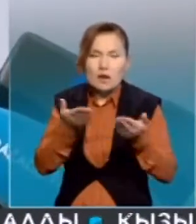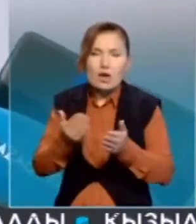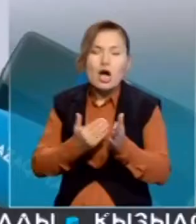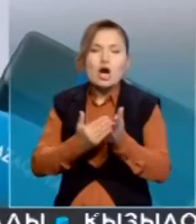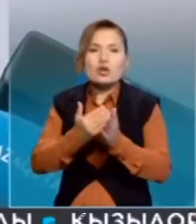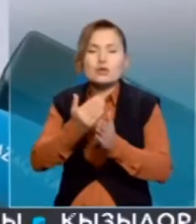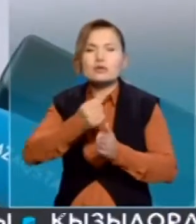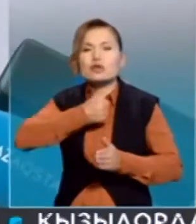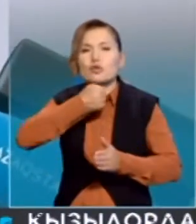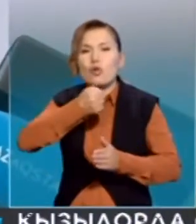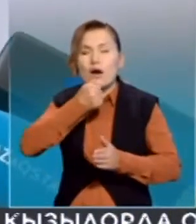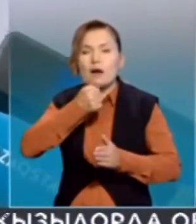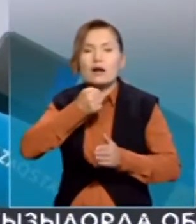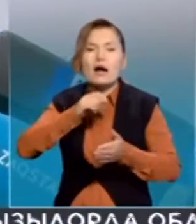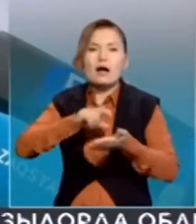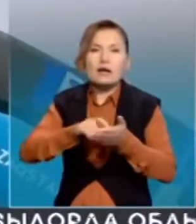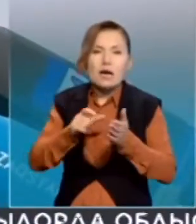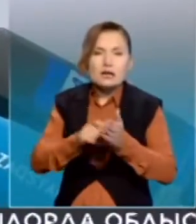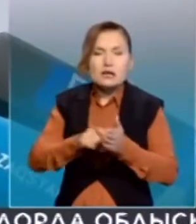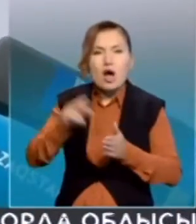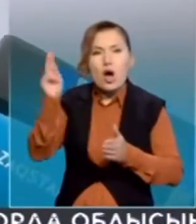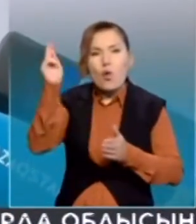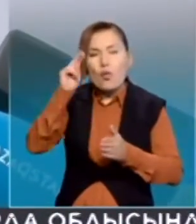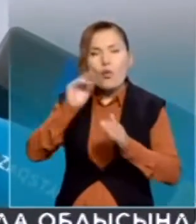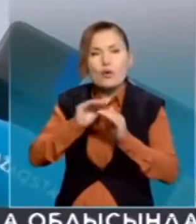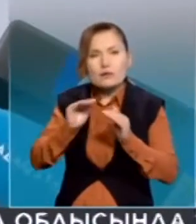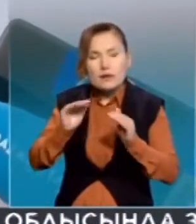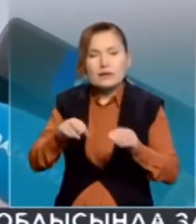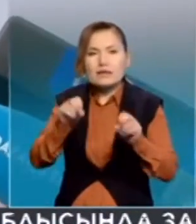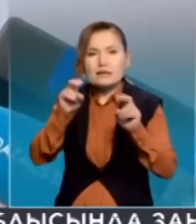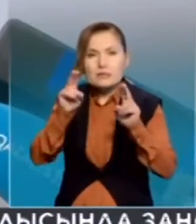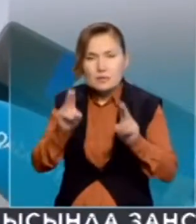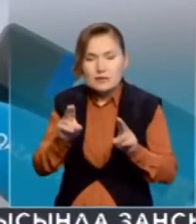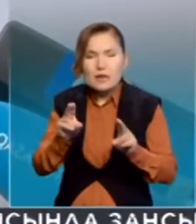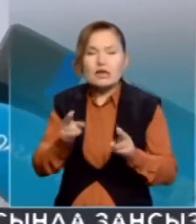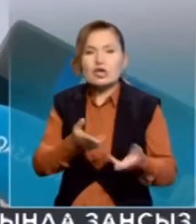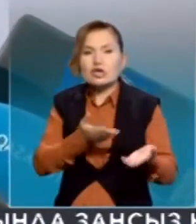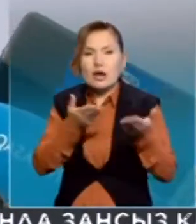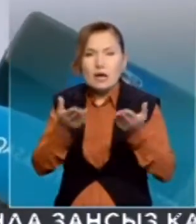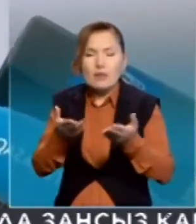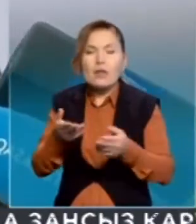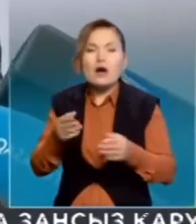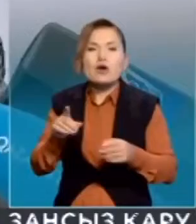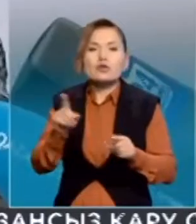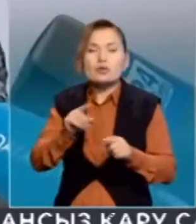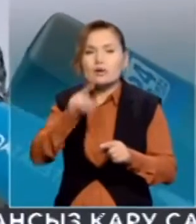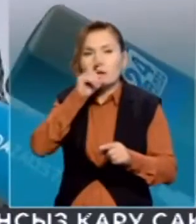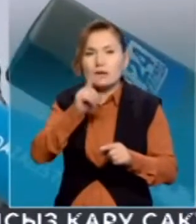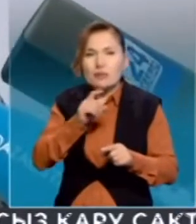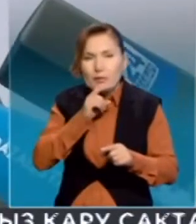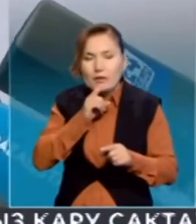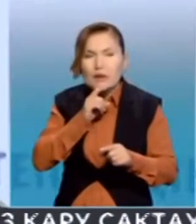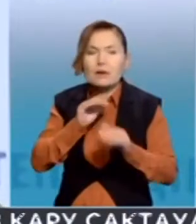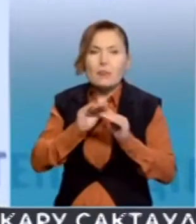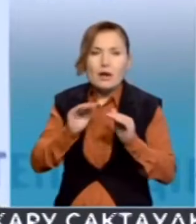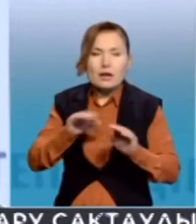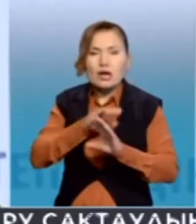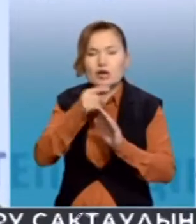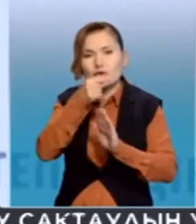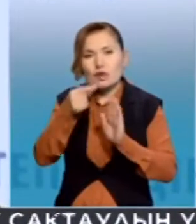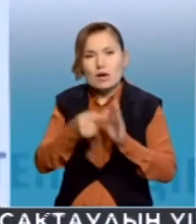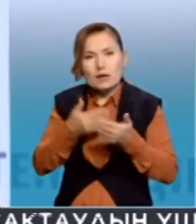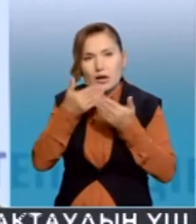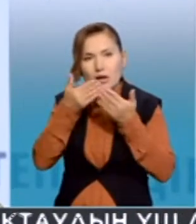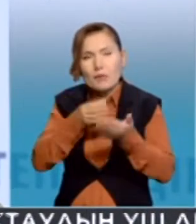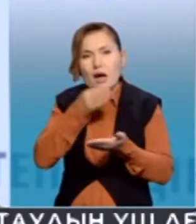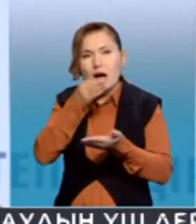класстың оқушыларын шығарып тұрамыз. Мен қайсы сабақты түсінбей жүрмін, қай тақырыпты түсінбей жүрмін, осыған қандай көмектеріңіз бар деген сияқты. Бұл жас ұстаздарға